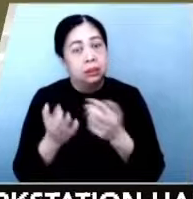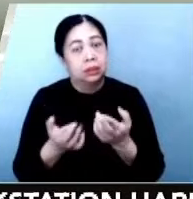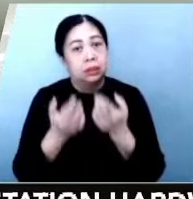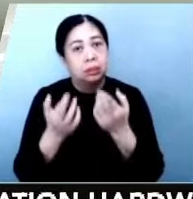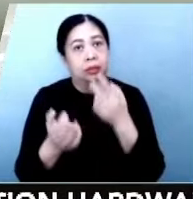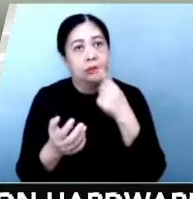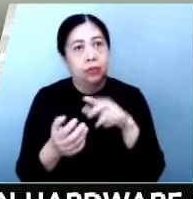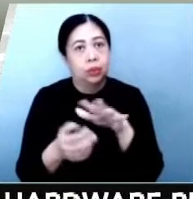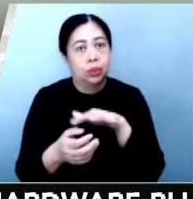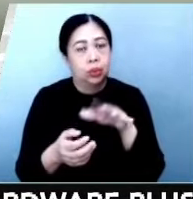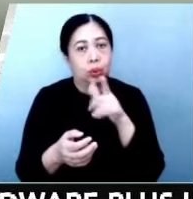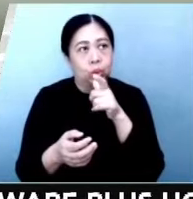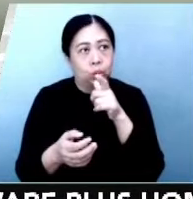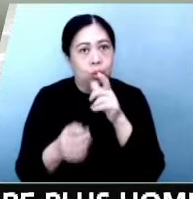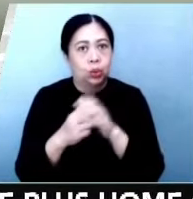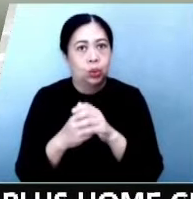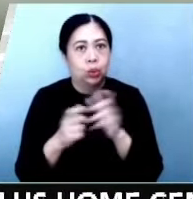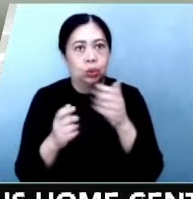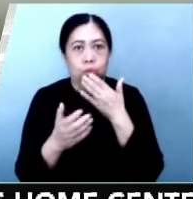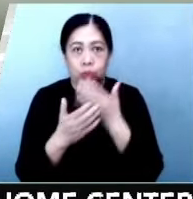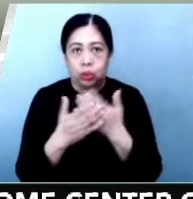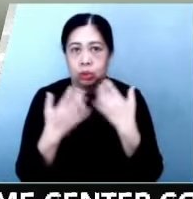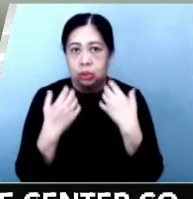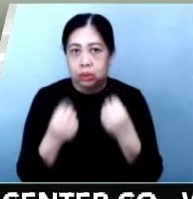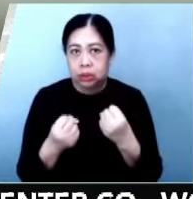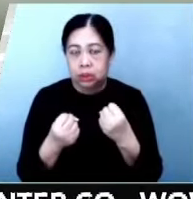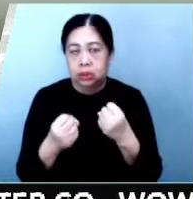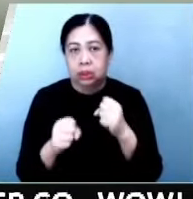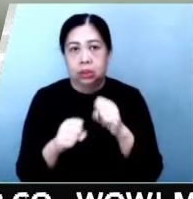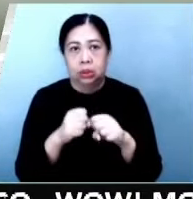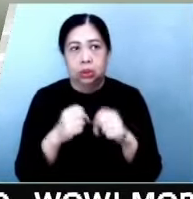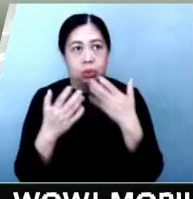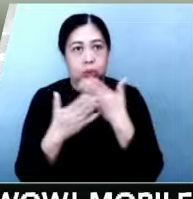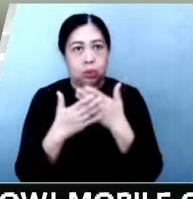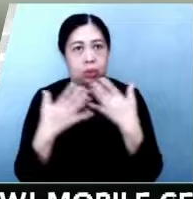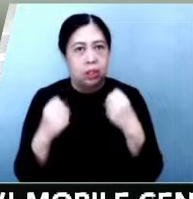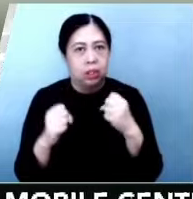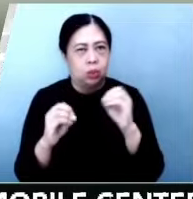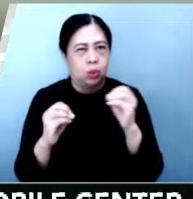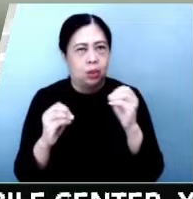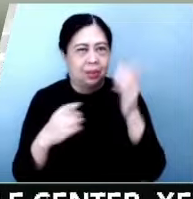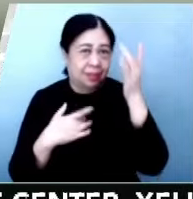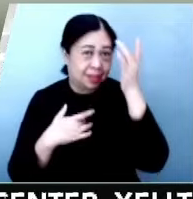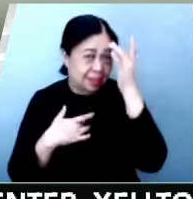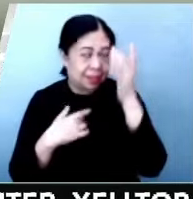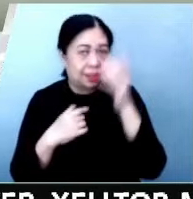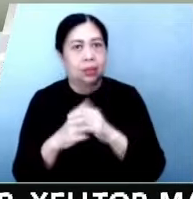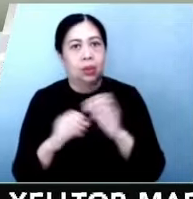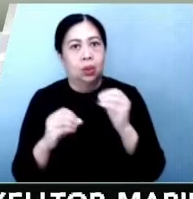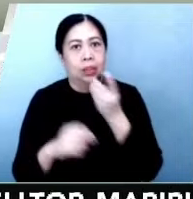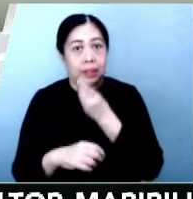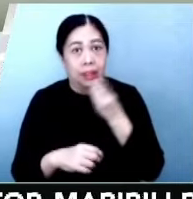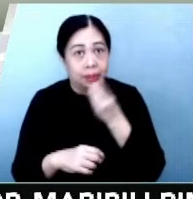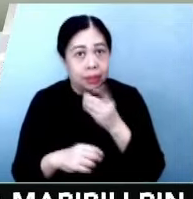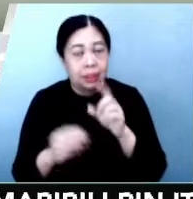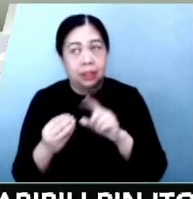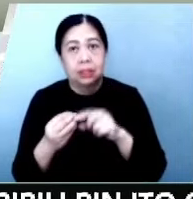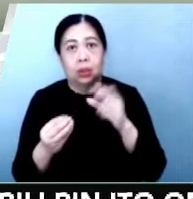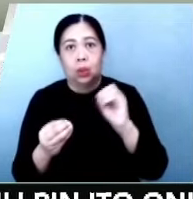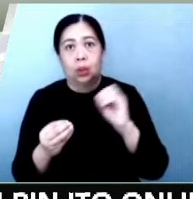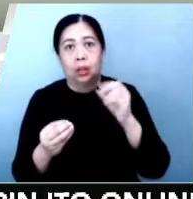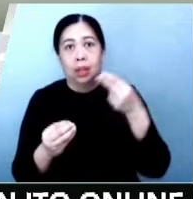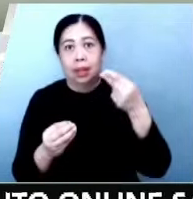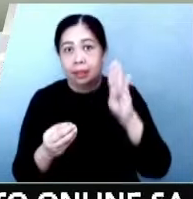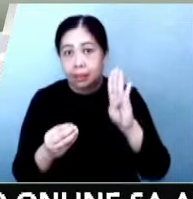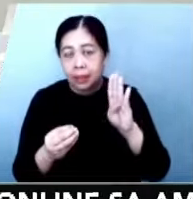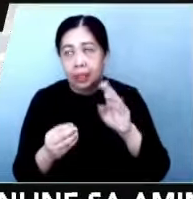those considered healthy. So pag sinabi nating healthy, walang iniindang sakit, walang diabetes, walang heart problem,